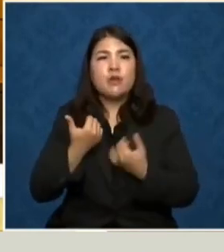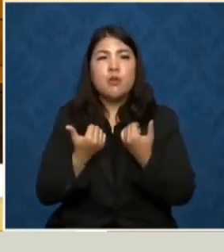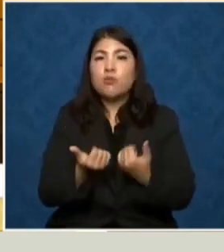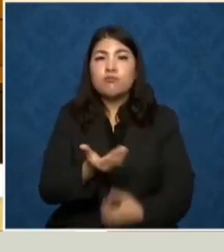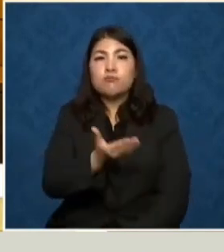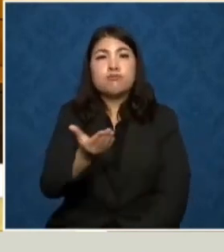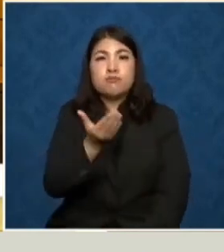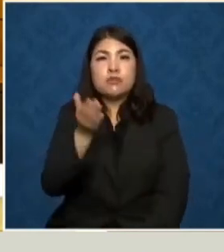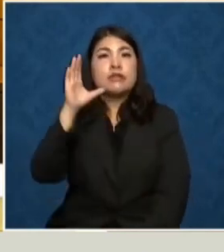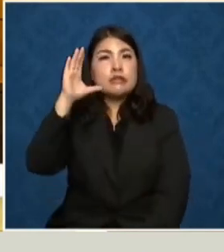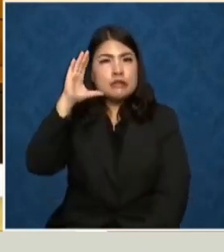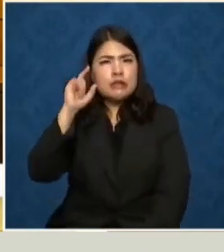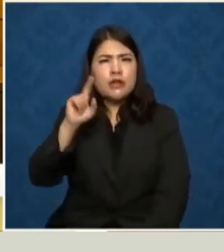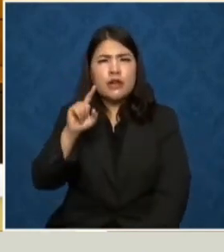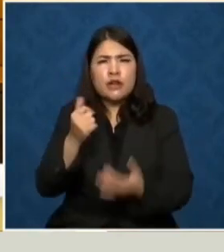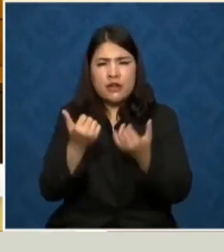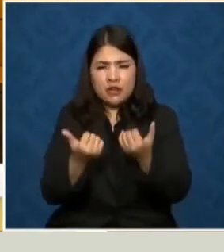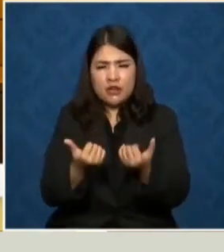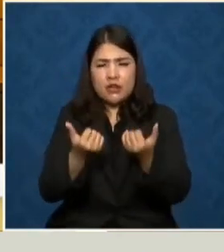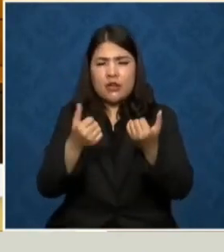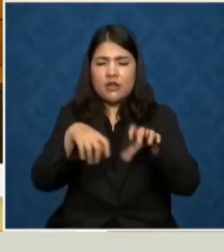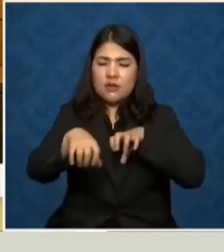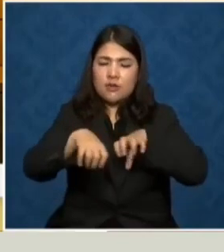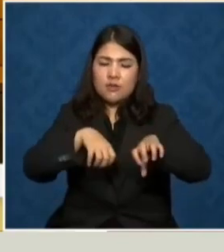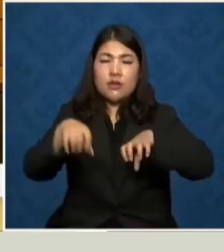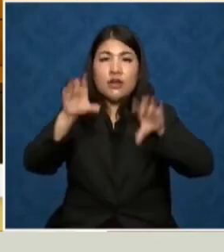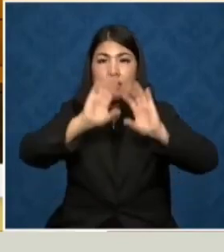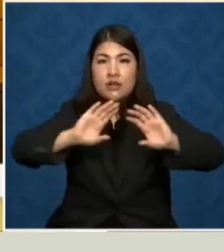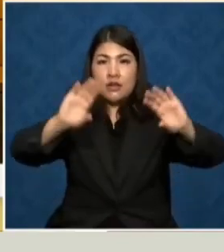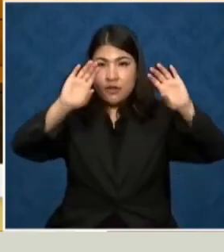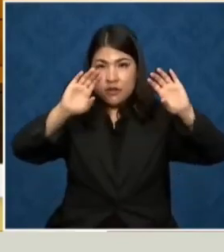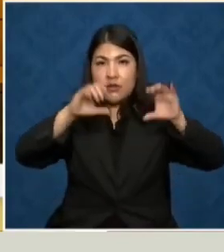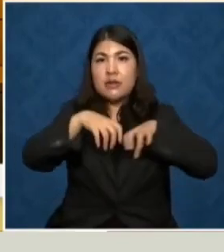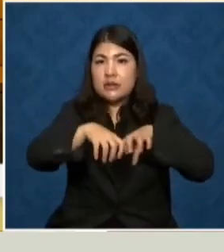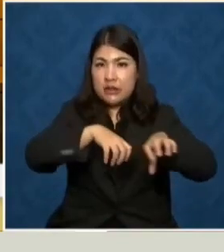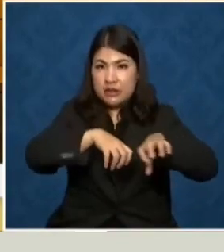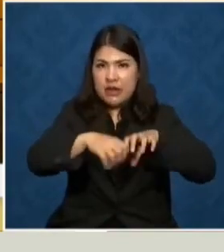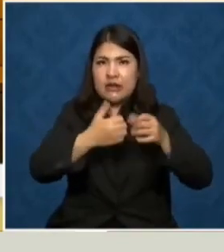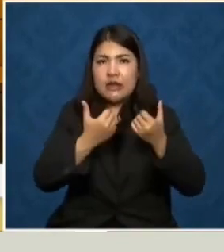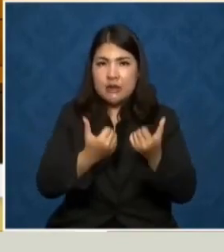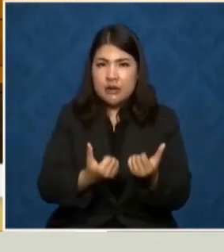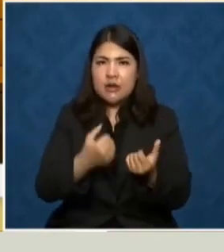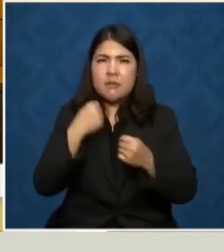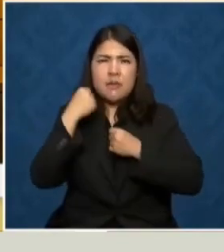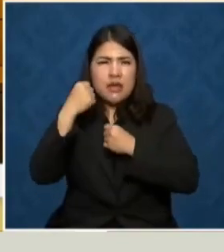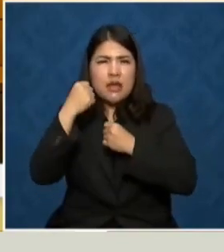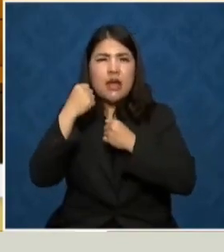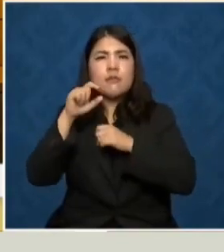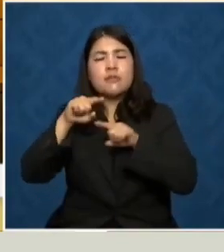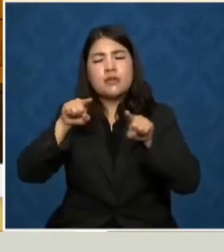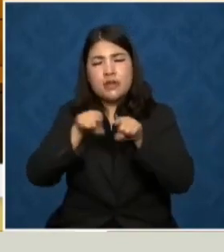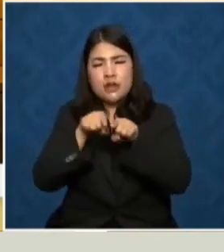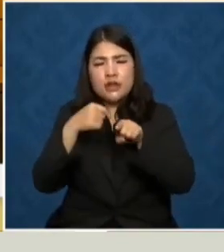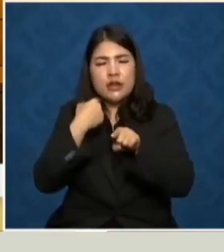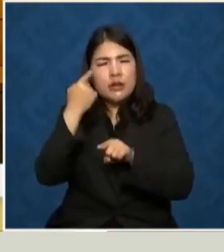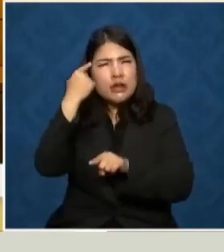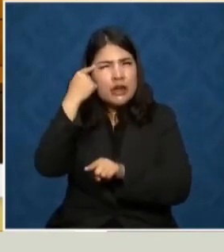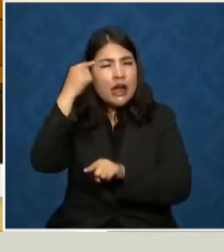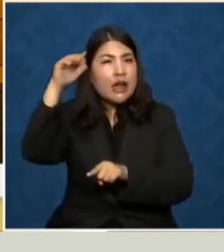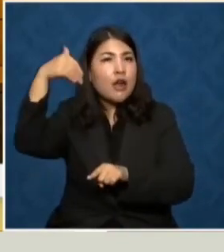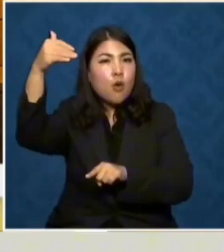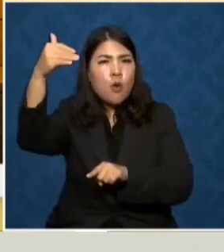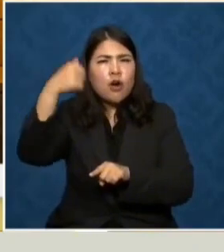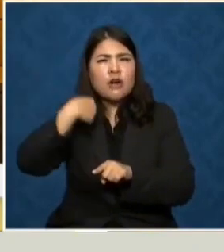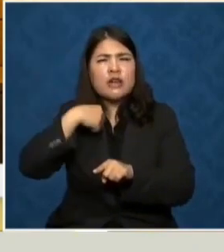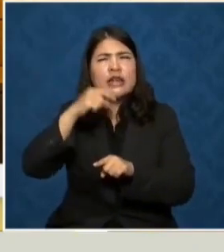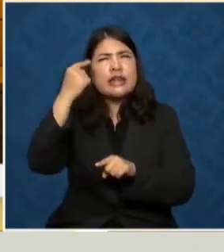หลายๆอย่างที่รัฐบาลนี้ทำอยู่ก็พยายามทำให้เป็นเรื่องของบวกเป็นเรื่องของอนาคตเป็นเรื่องของแสงสว่